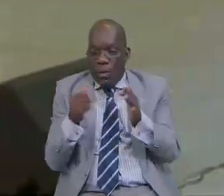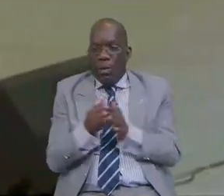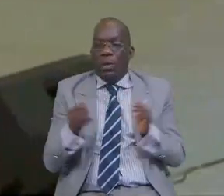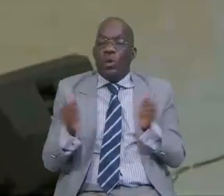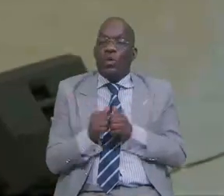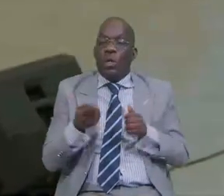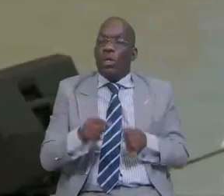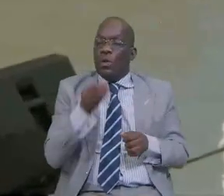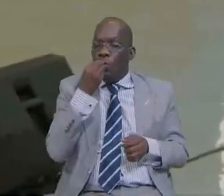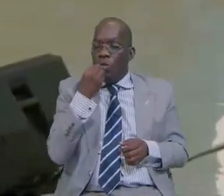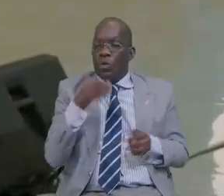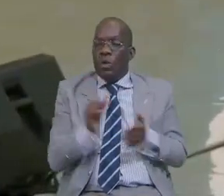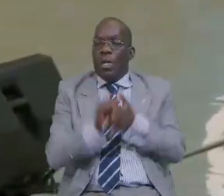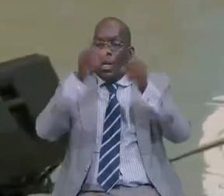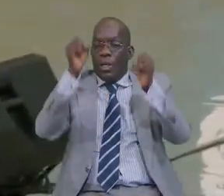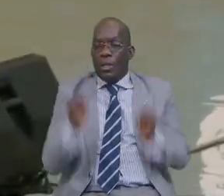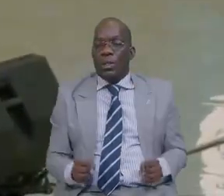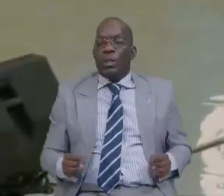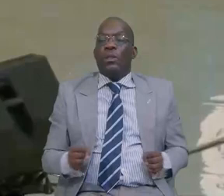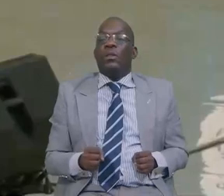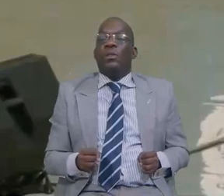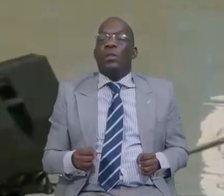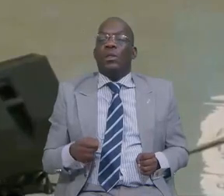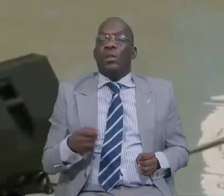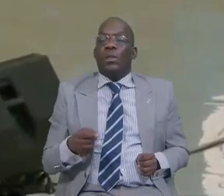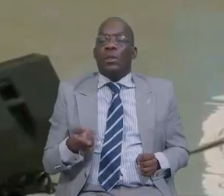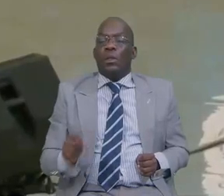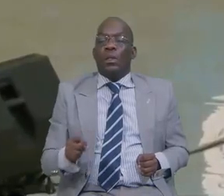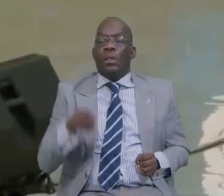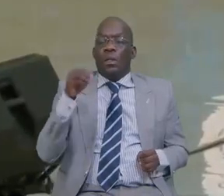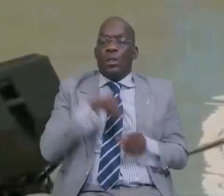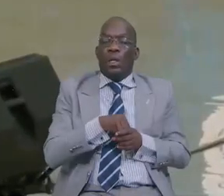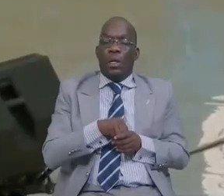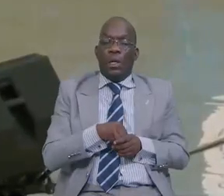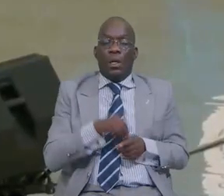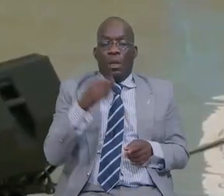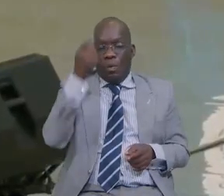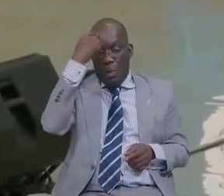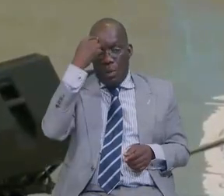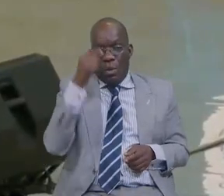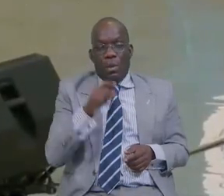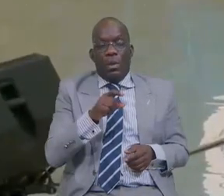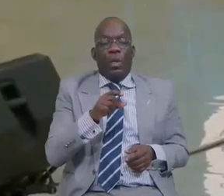les repas qui fortifient l'état intérieur. Verset 20.